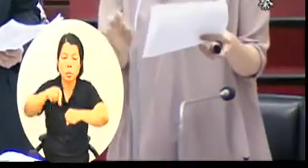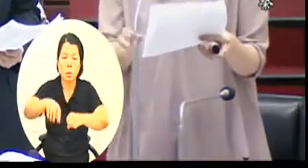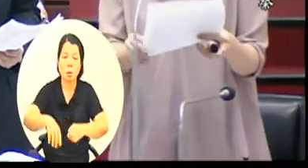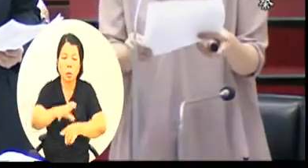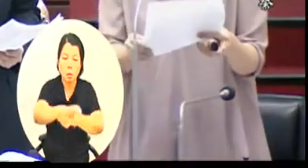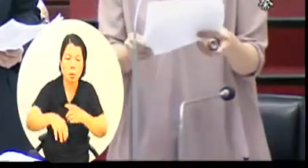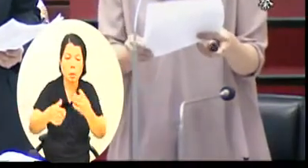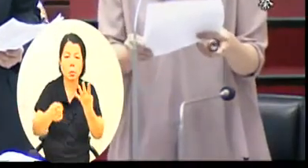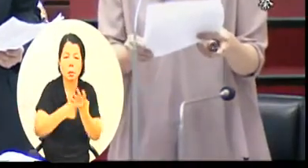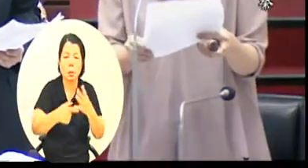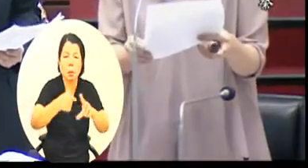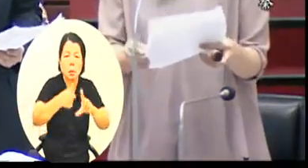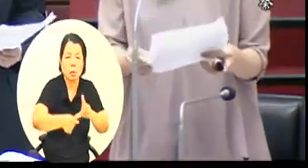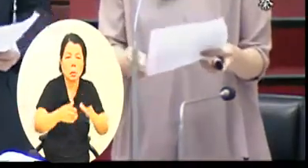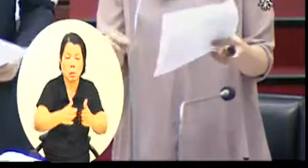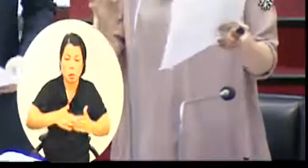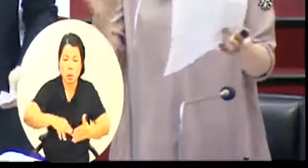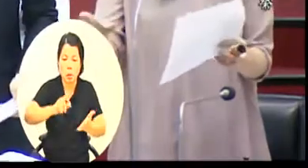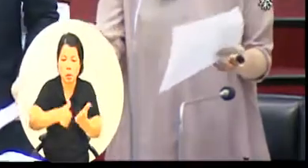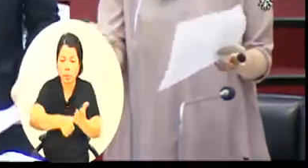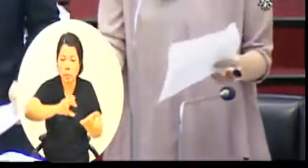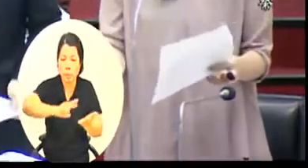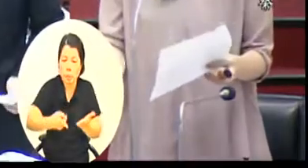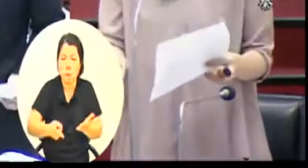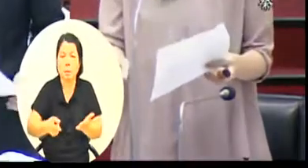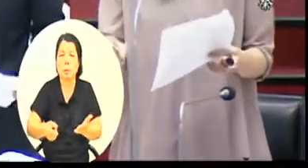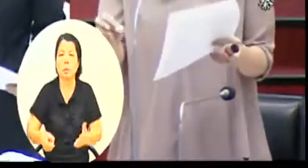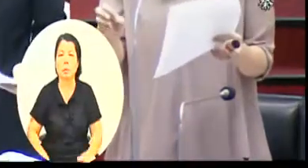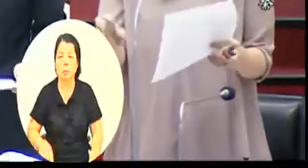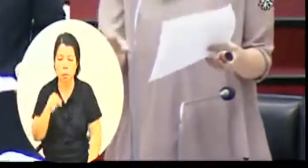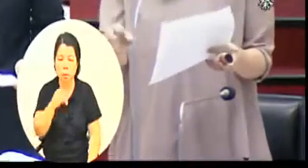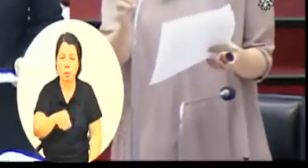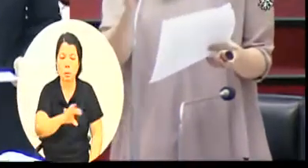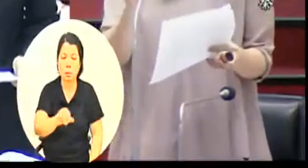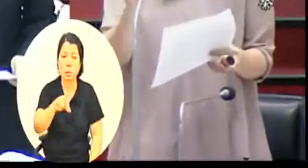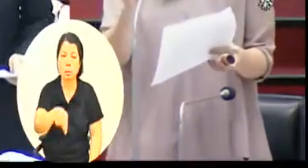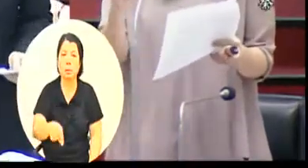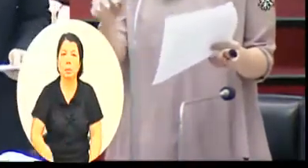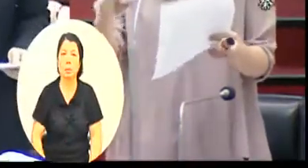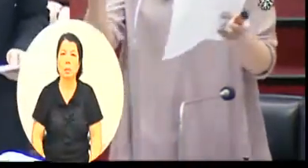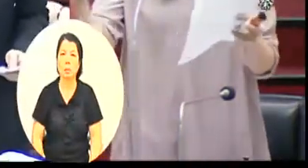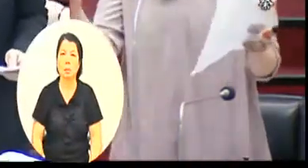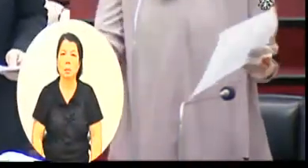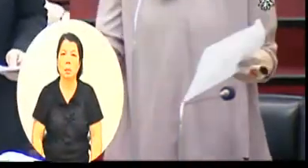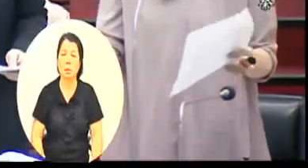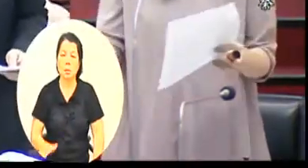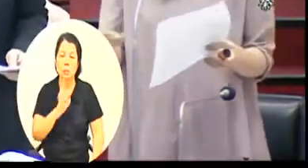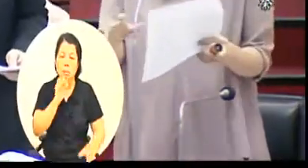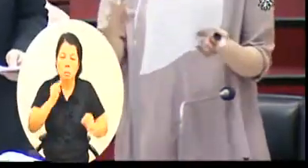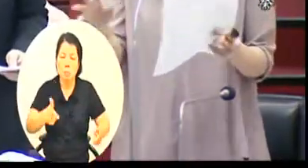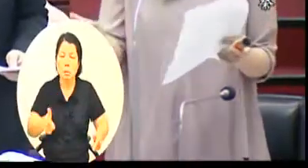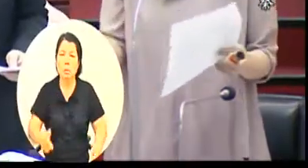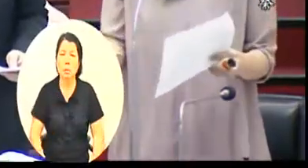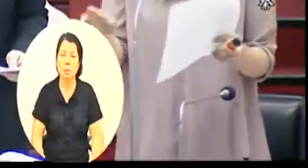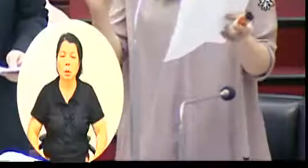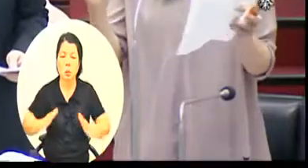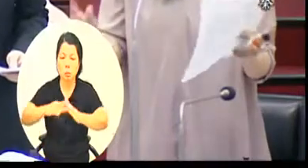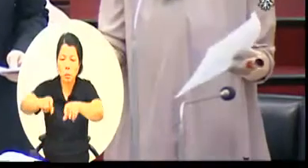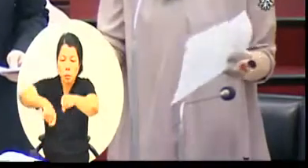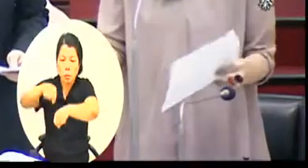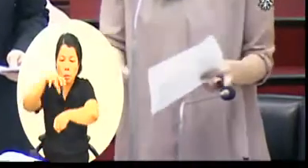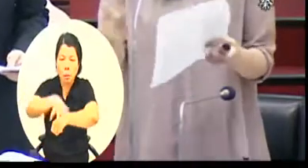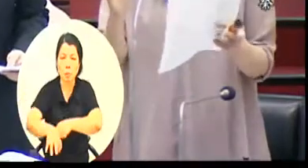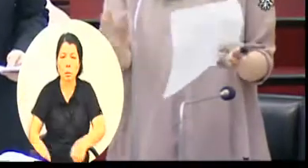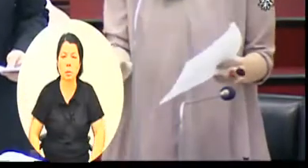区变更为非农业使用的这一块。这一块就是说，我们是不是有把这边都市计划里面在